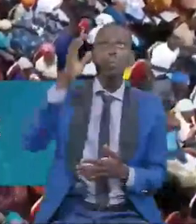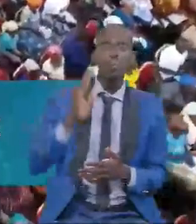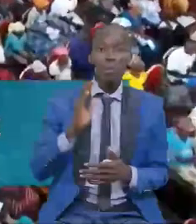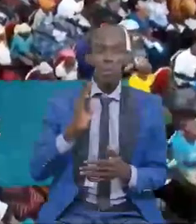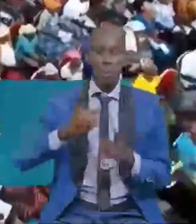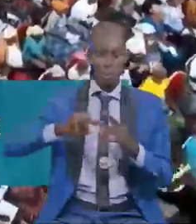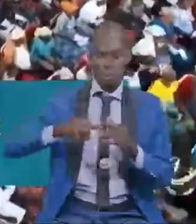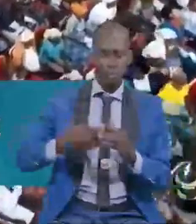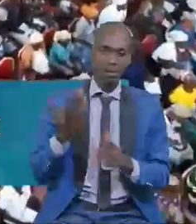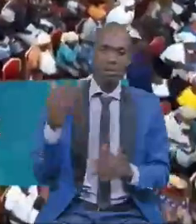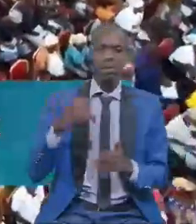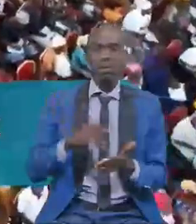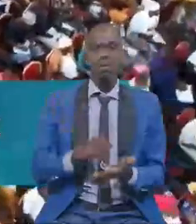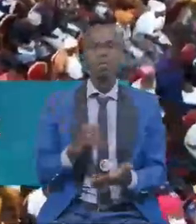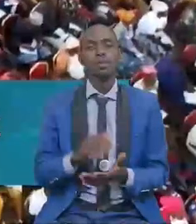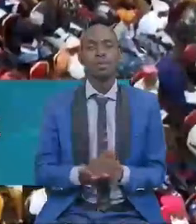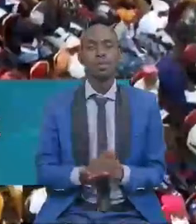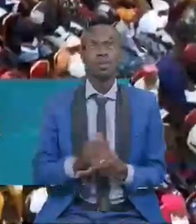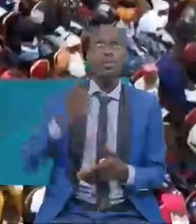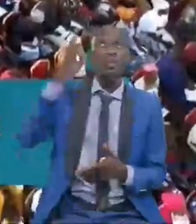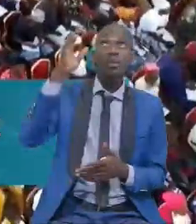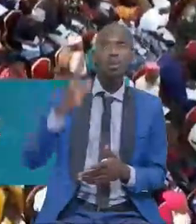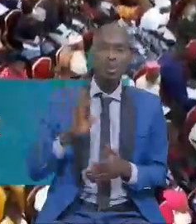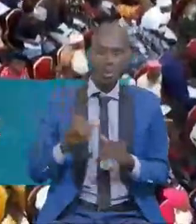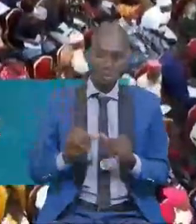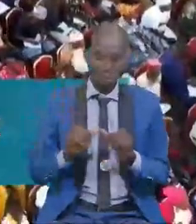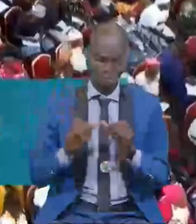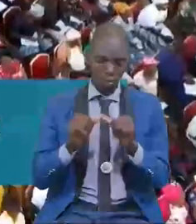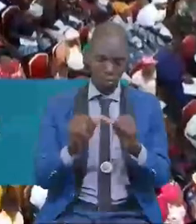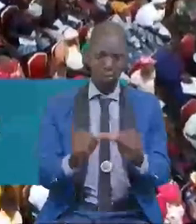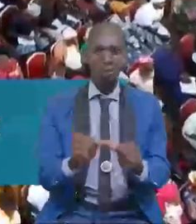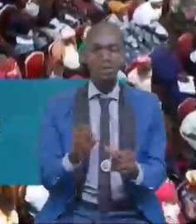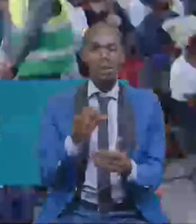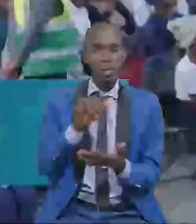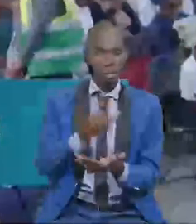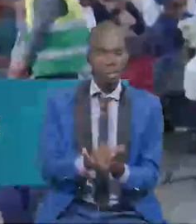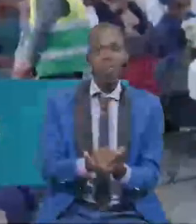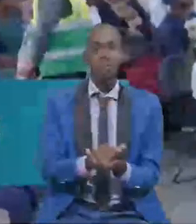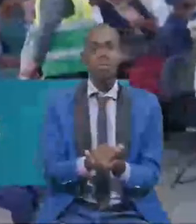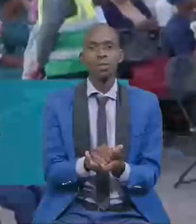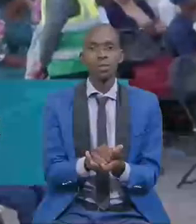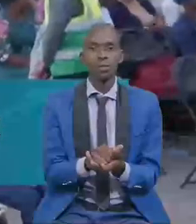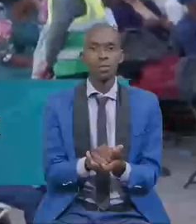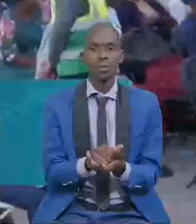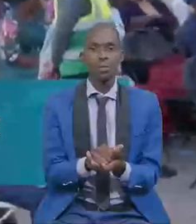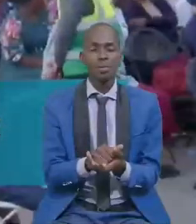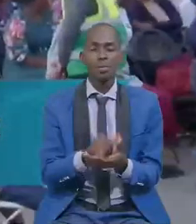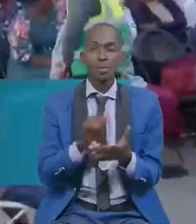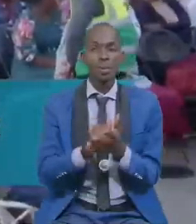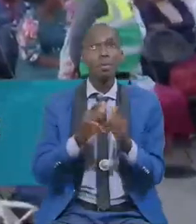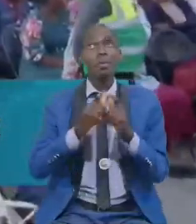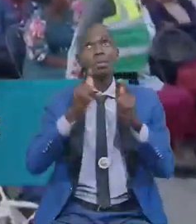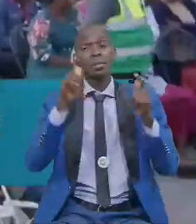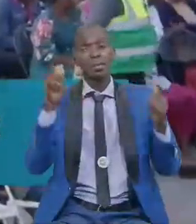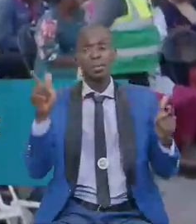Dieu l'a commencé. Et Dieu continue cela.